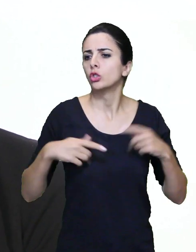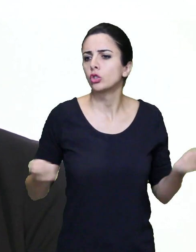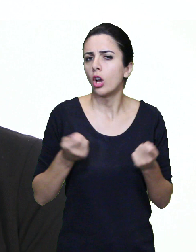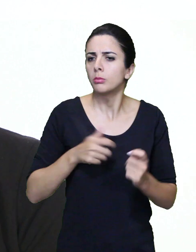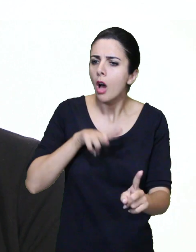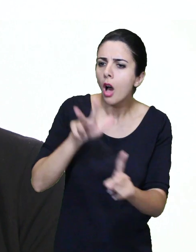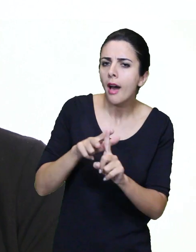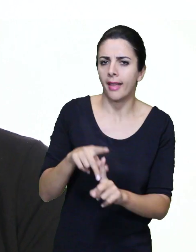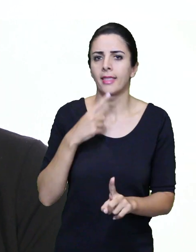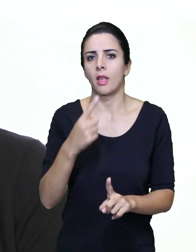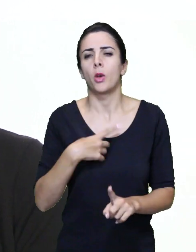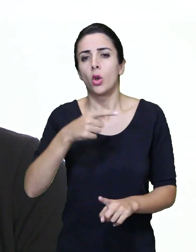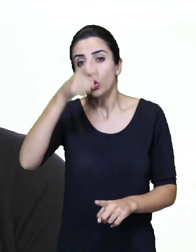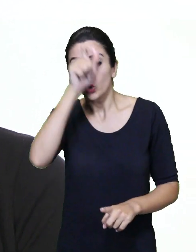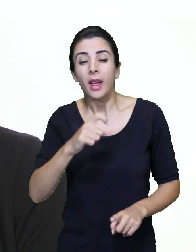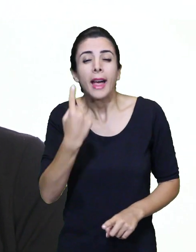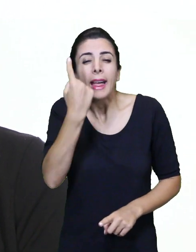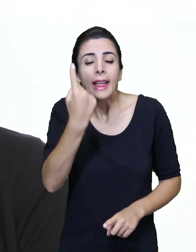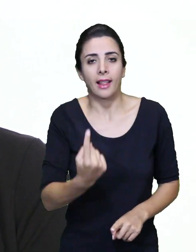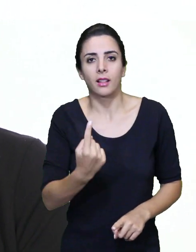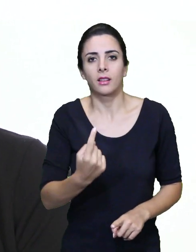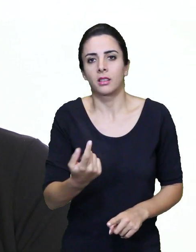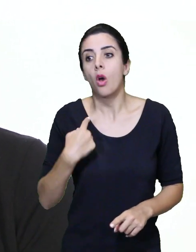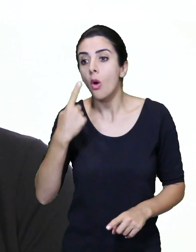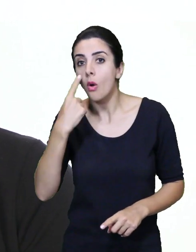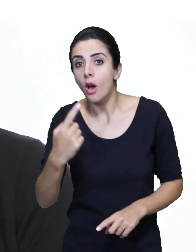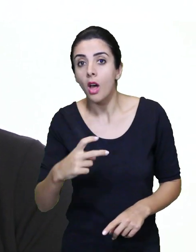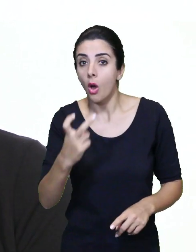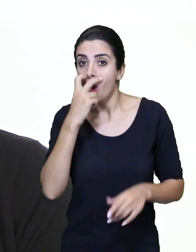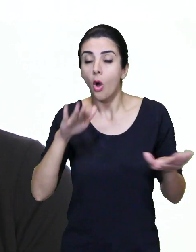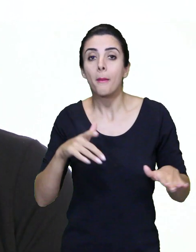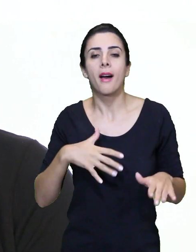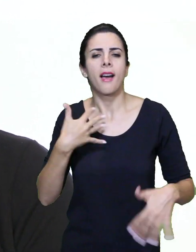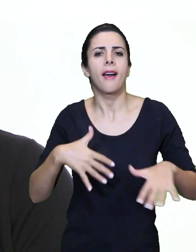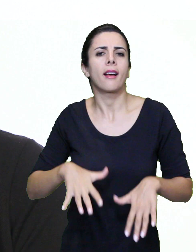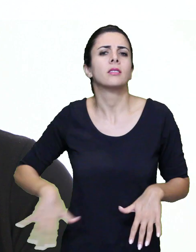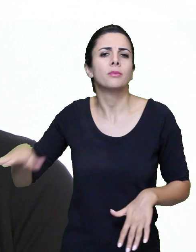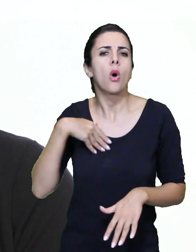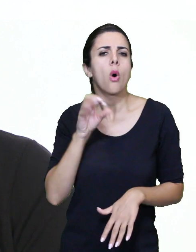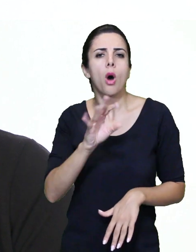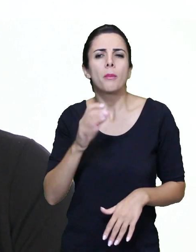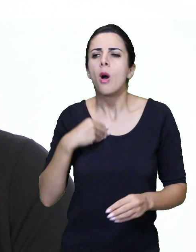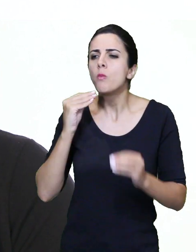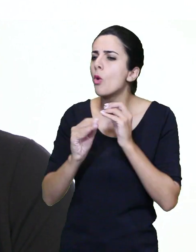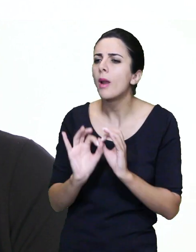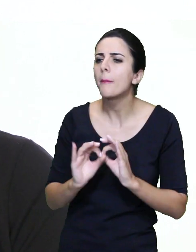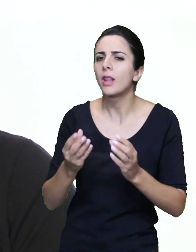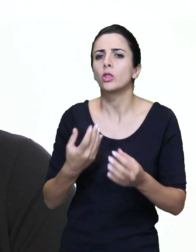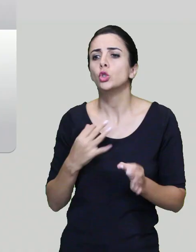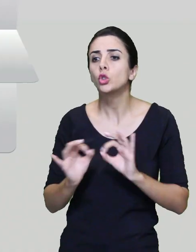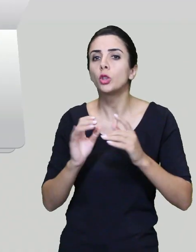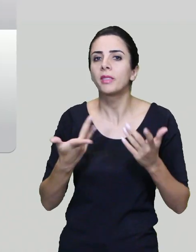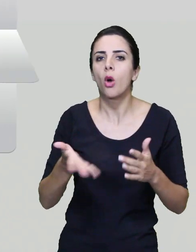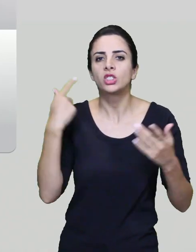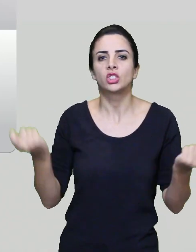sağlamaktır. Türkiye'de ilk defa ulusal düzeyde görme engelli öğretmenlerin sorunları ve çözüm önerileri çalıştığını gerçekleştirmiştir. Latin